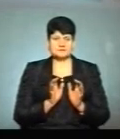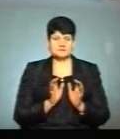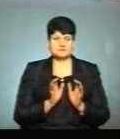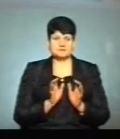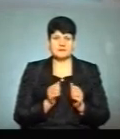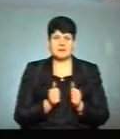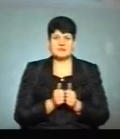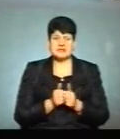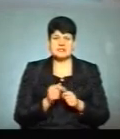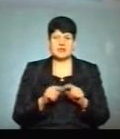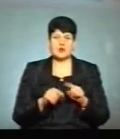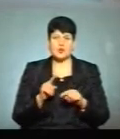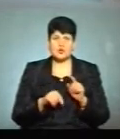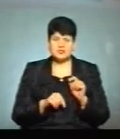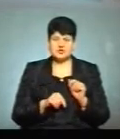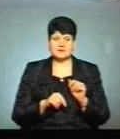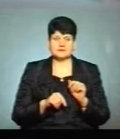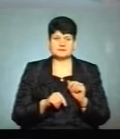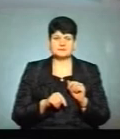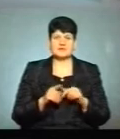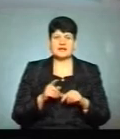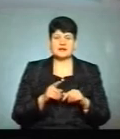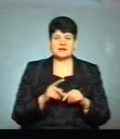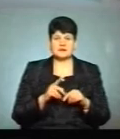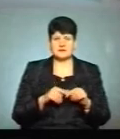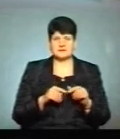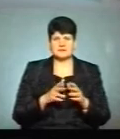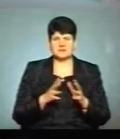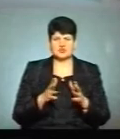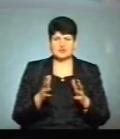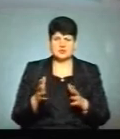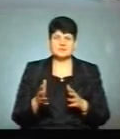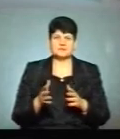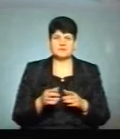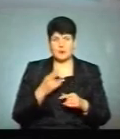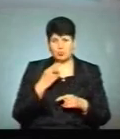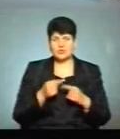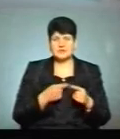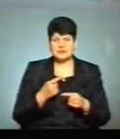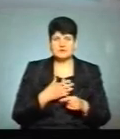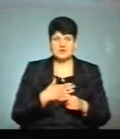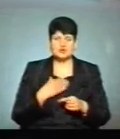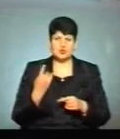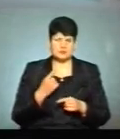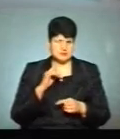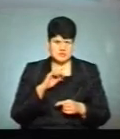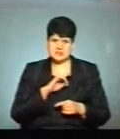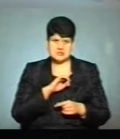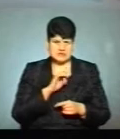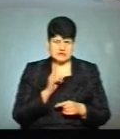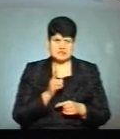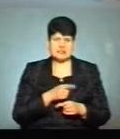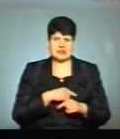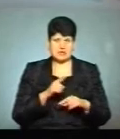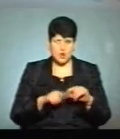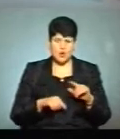близьких родичів. Близьких родичів, рідних, більшість, адже ну, все ж таки традиції в нашій області сильні, християнські,